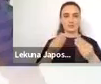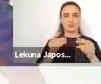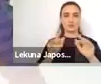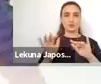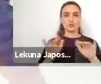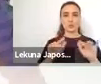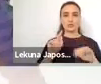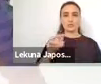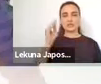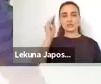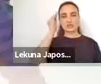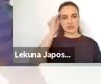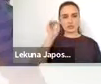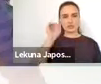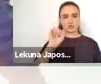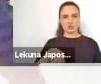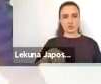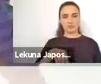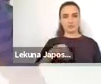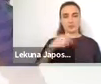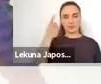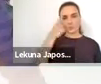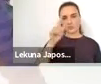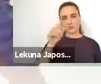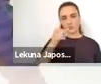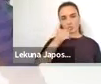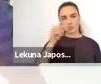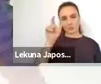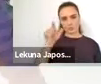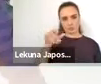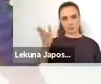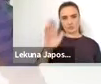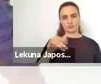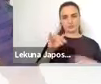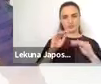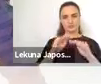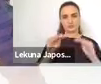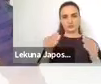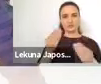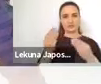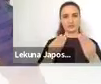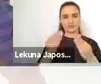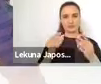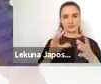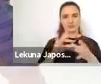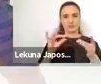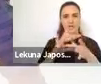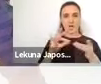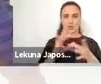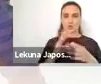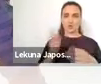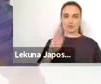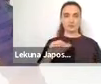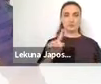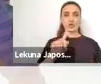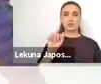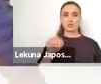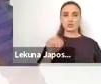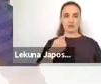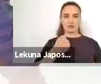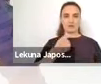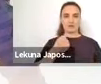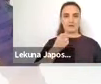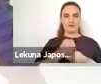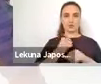პროცესის იდეა შეიძლება აი დაუშვათ მოიფიქროს უფროს, მაგრამ მოდით ბავშვებო ახლა ვითამაშოთ მაკარონებით. რა შეიძლება გავაკეთოთ